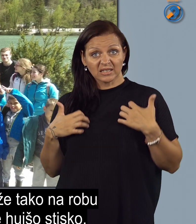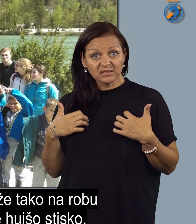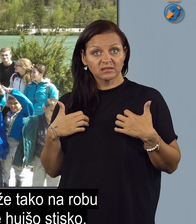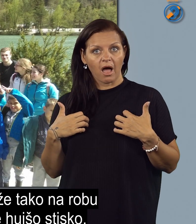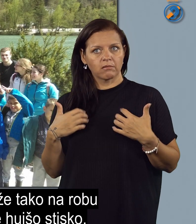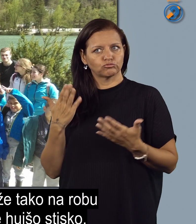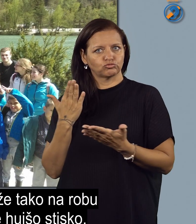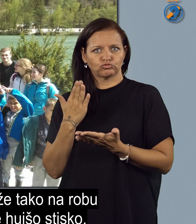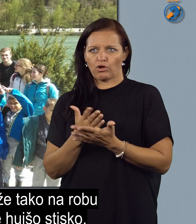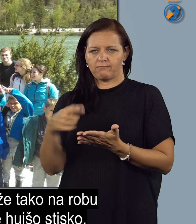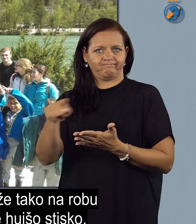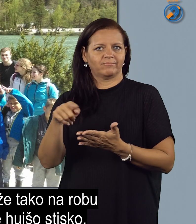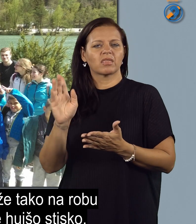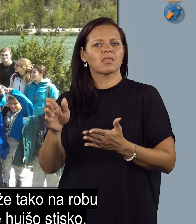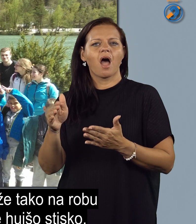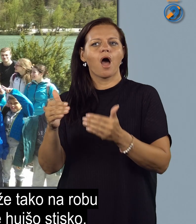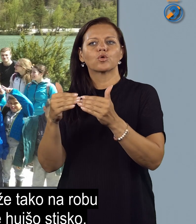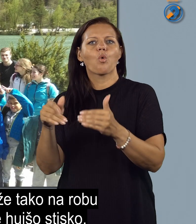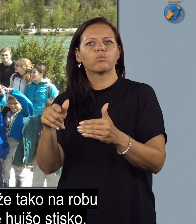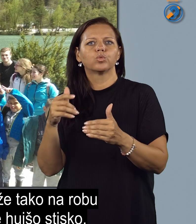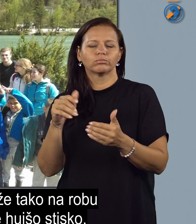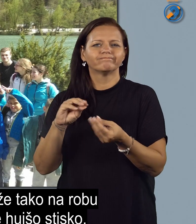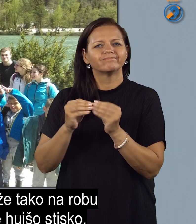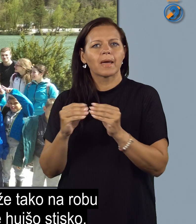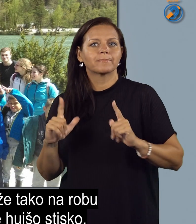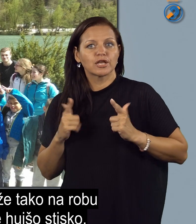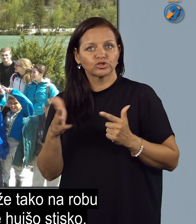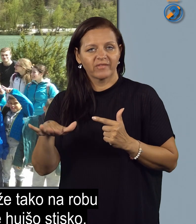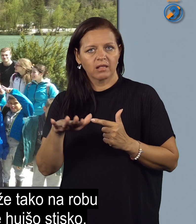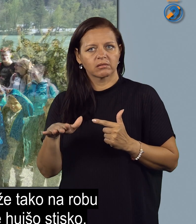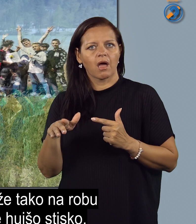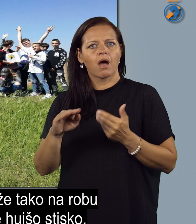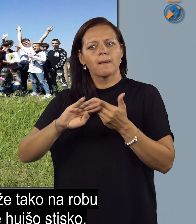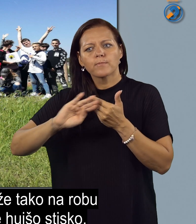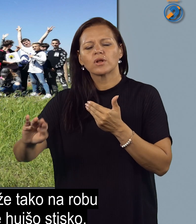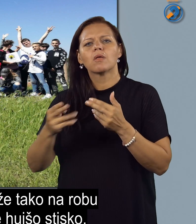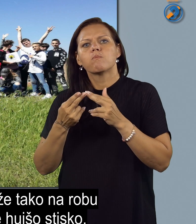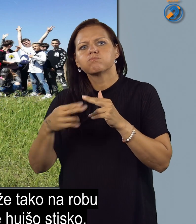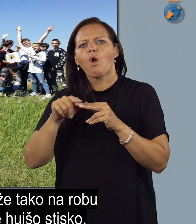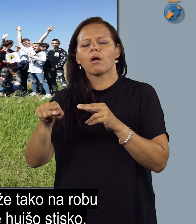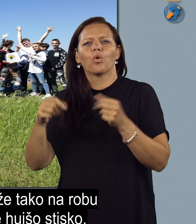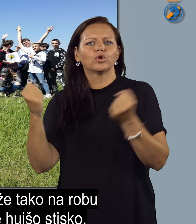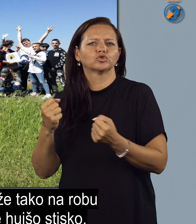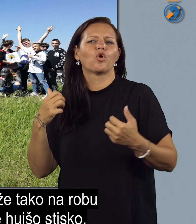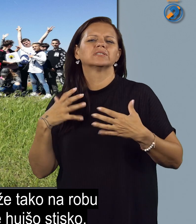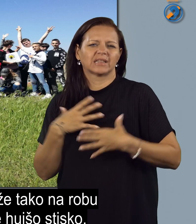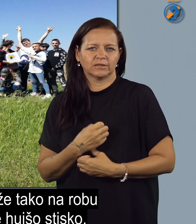Vsaka kriza ljudi, ki so že tako na robu preživetja, porine v še hujšo stisko.